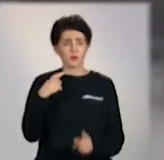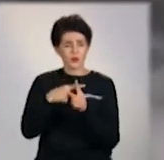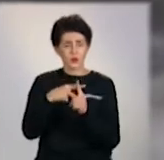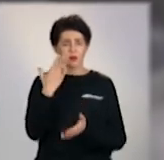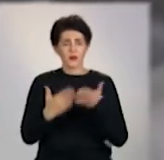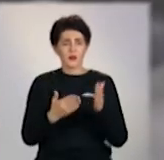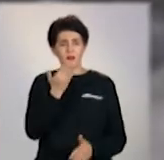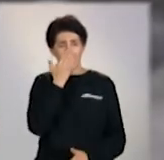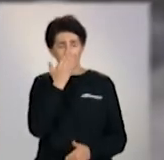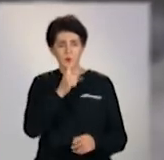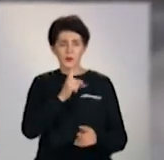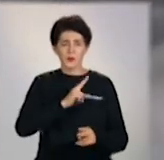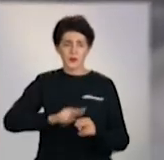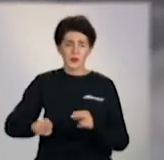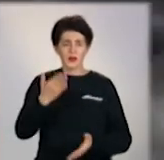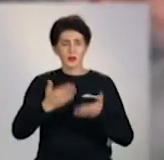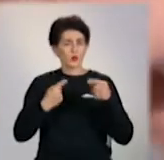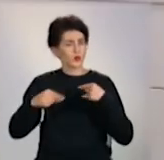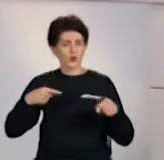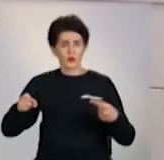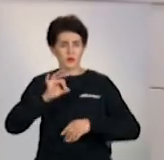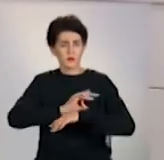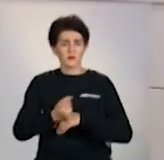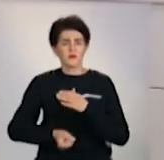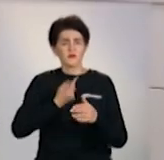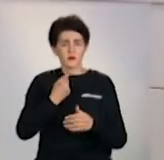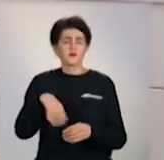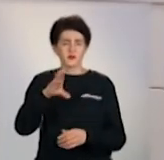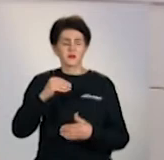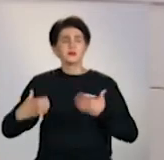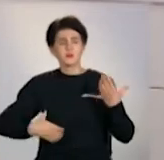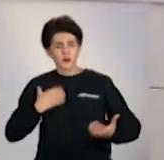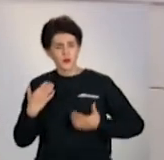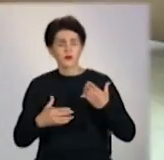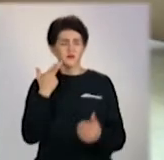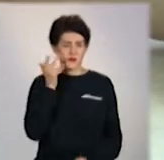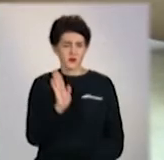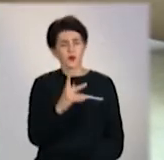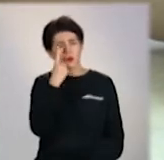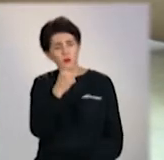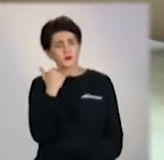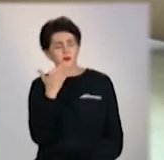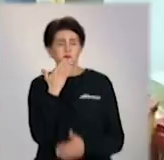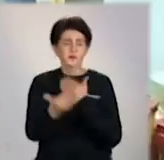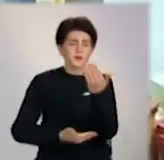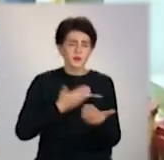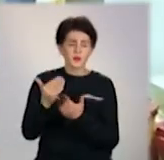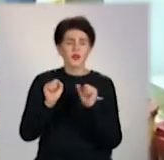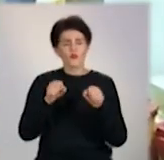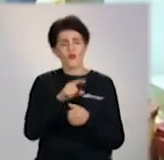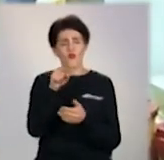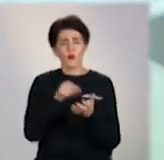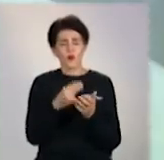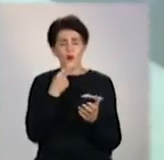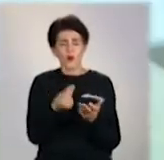нюху, або якихось симптомів респіраторних пацієнти, звісно, що схвильовані, стурбовані, звертаються. На запитання, чи потрібно здавати